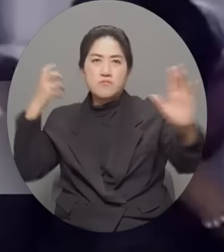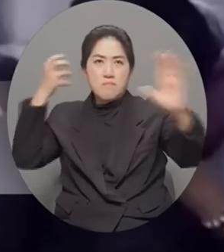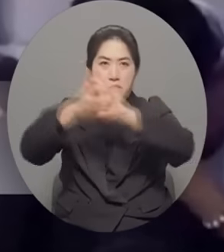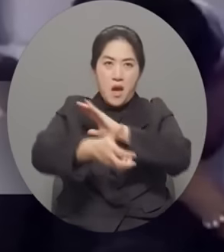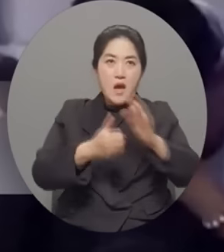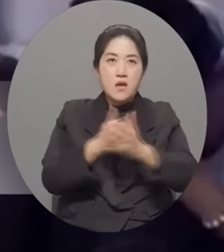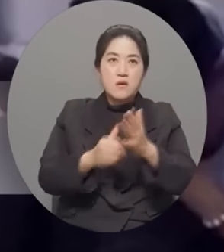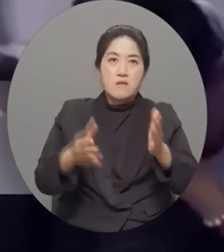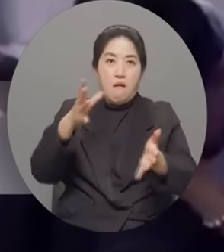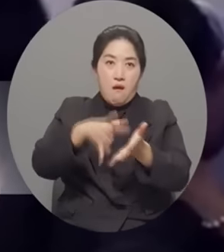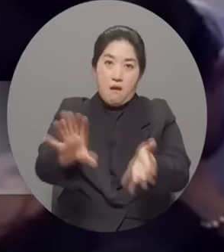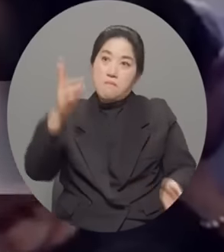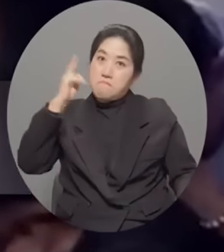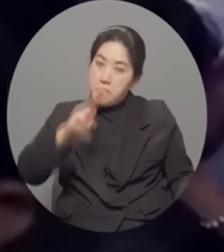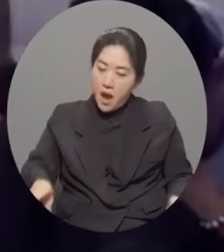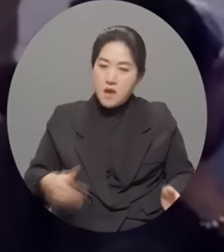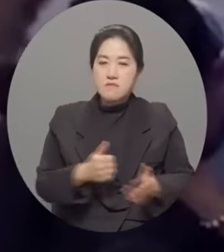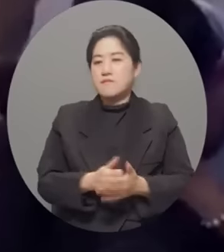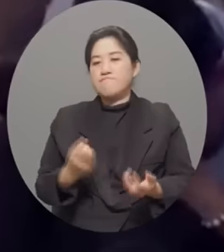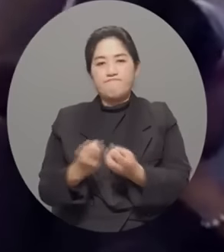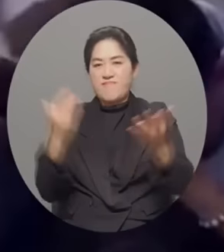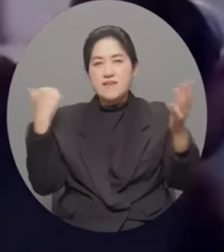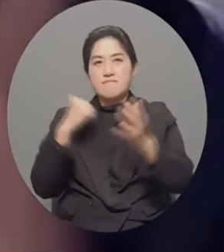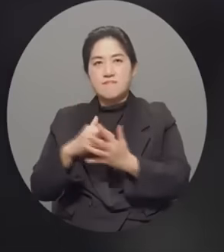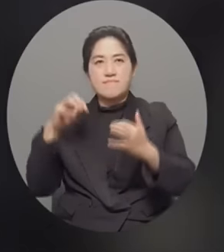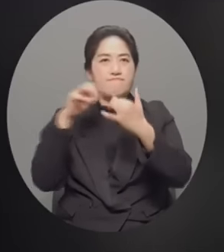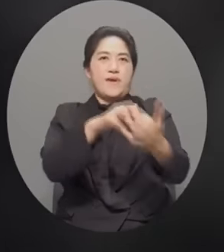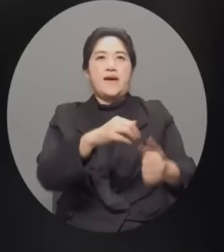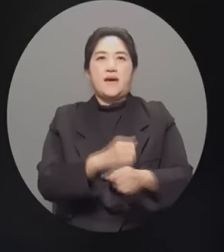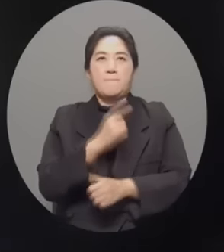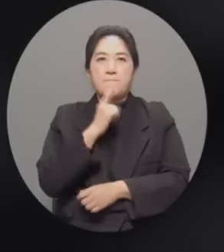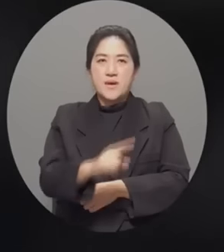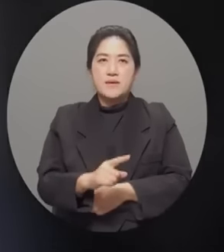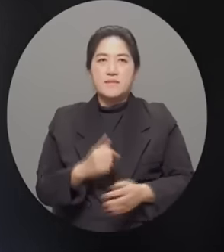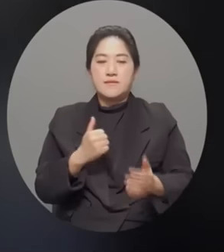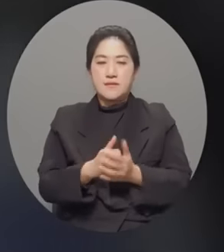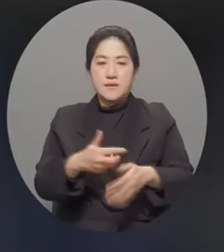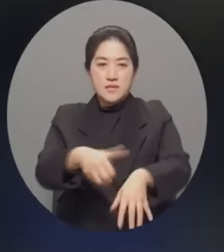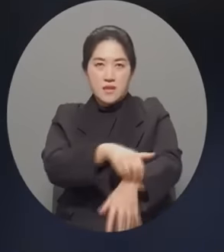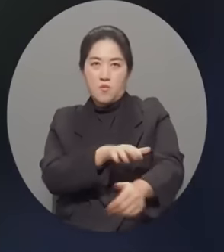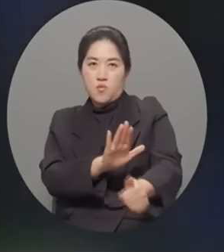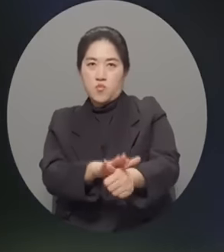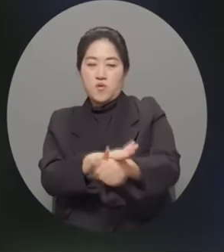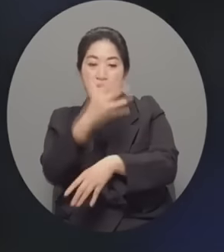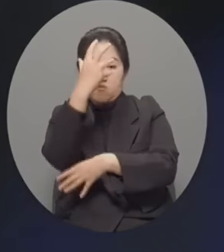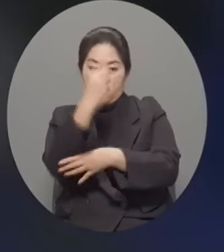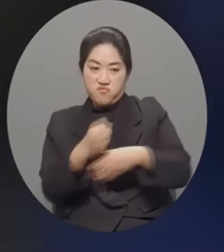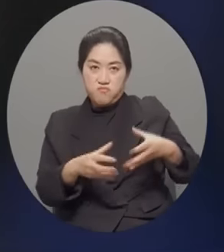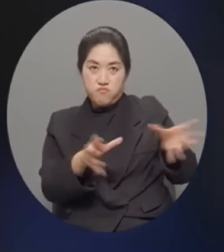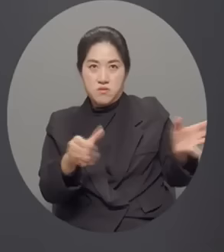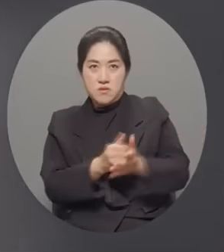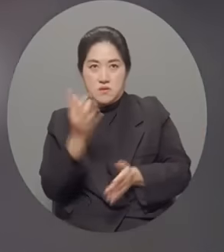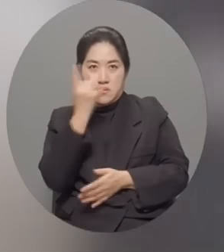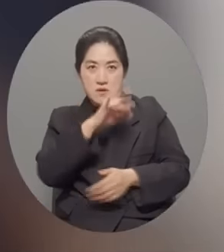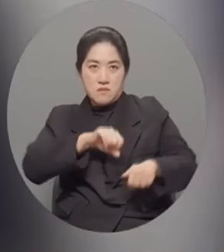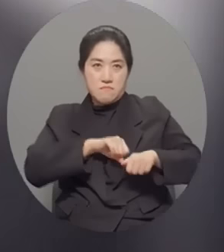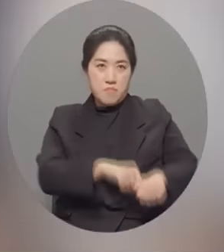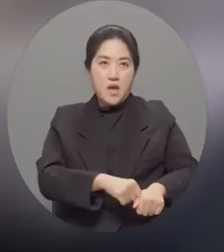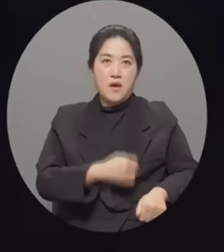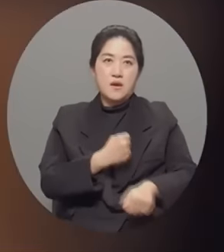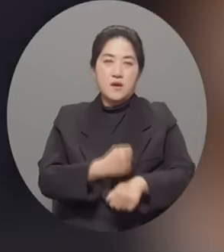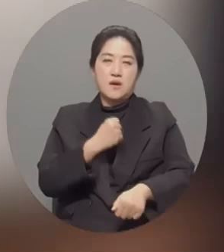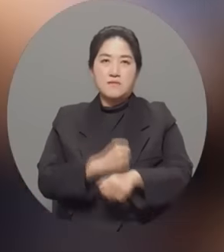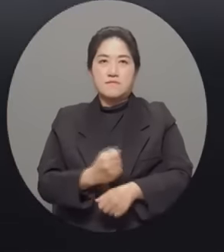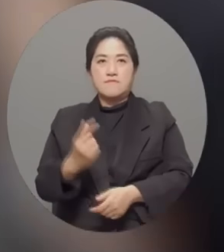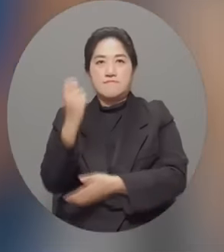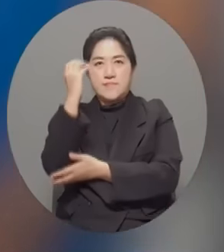더 기승을 부리자 칼을 빼어들은 겁니다. 갱단의 뒤를 봐주는 부패 세력에 대한 강력한 처벌 의지도